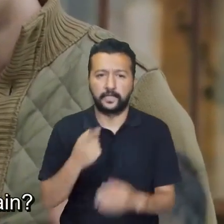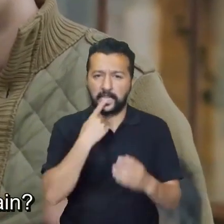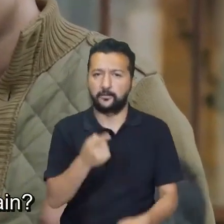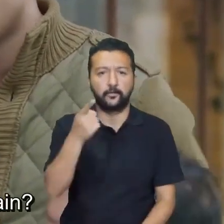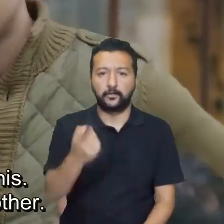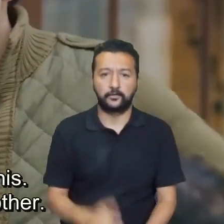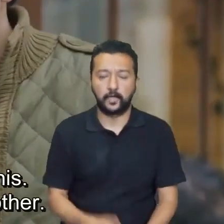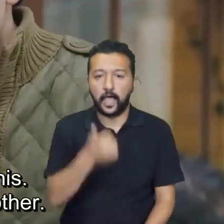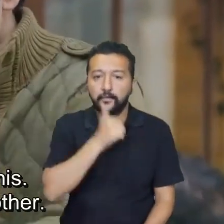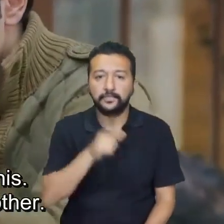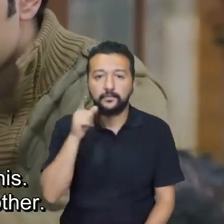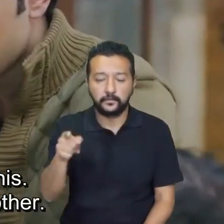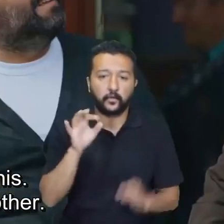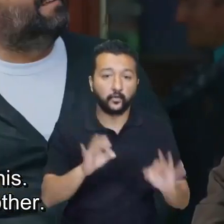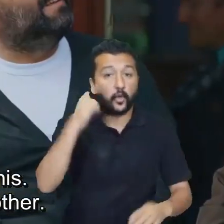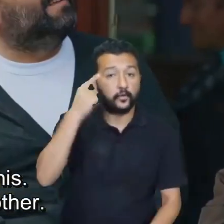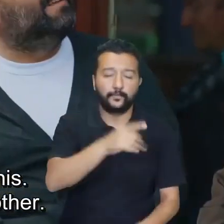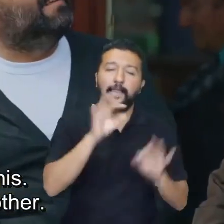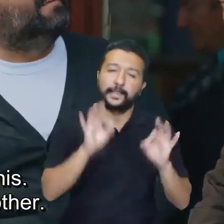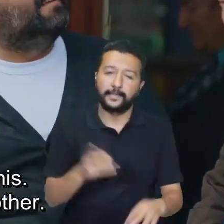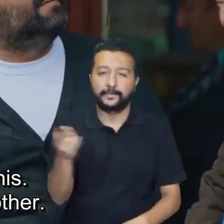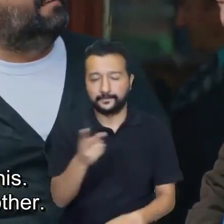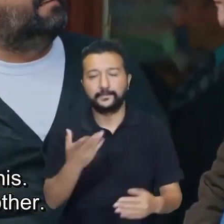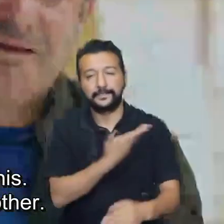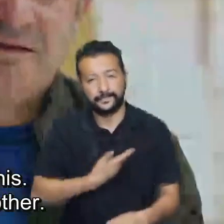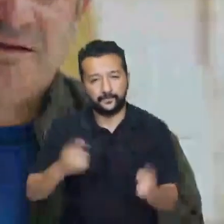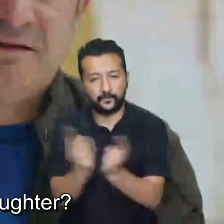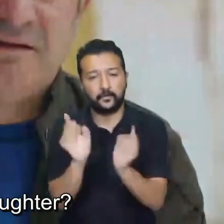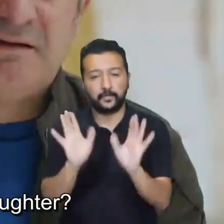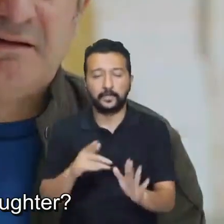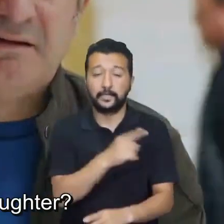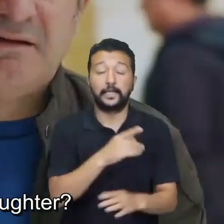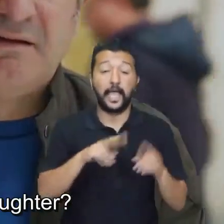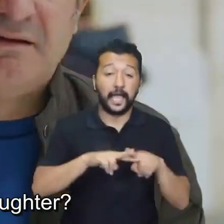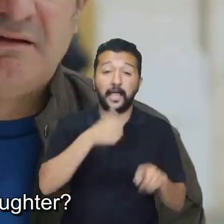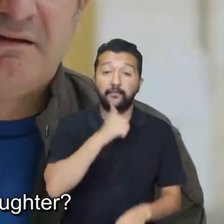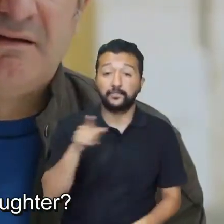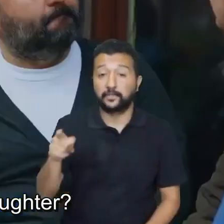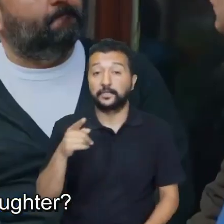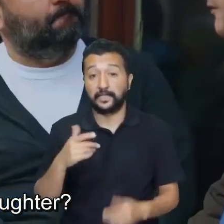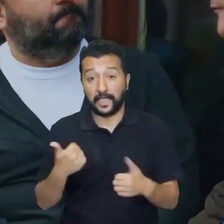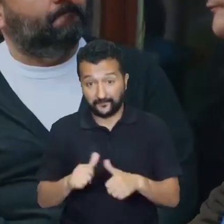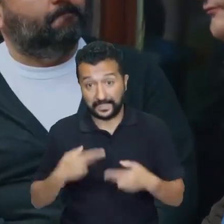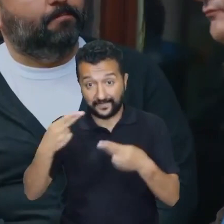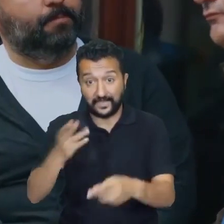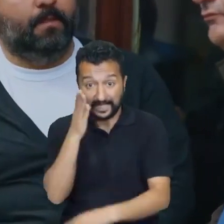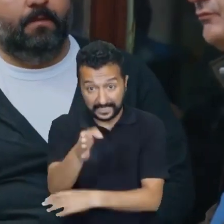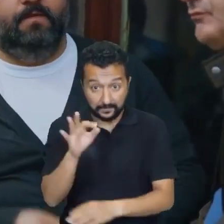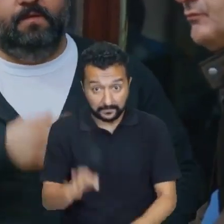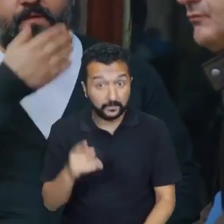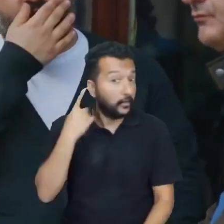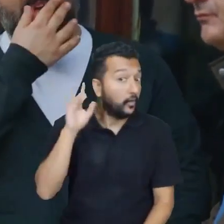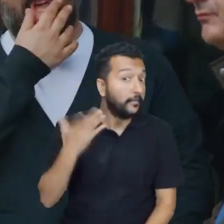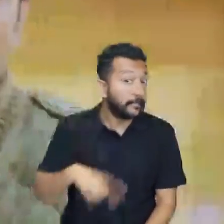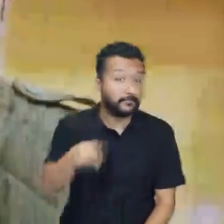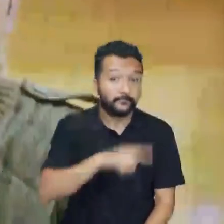diyorsun lan gene? Abicim, şöyle düşünelim. Hadi diyelim ki bunlar birbirini seviyor. Hiç Adile abla ustamın kızını istemeye gider mi? Ha?